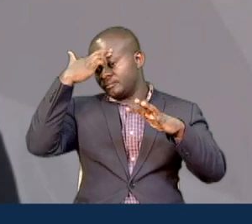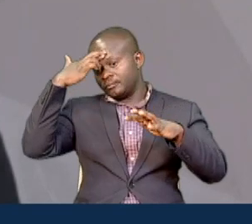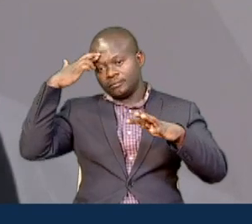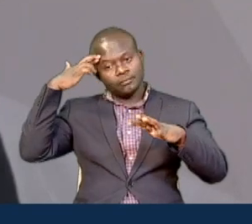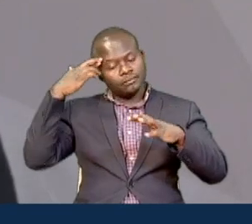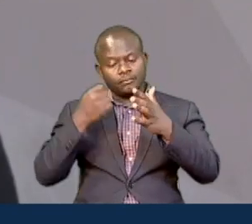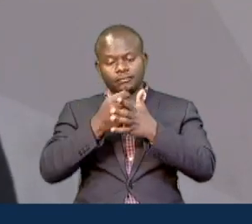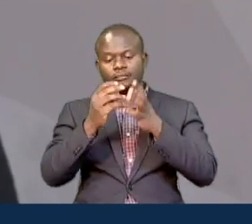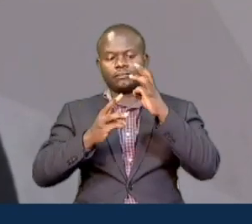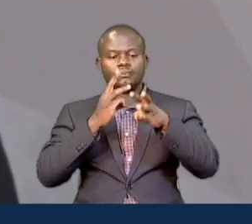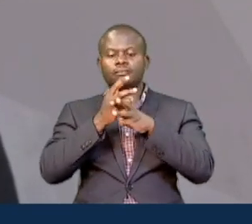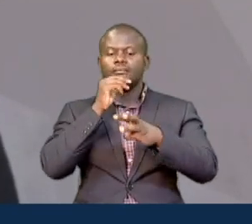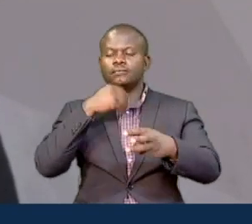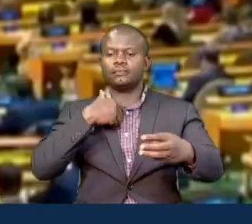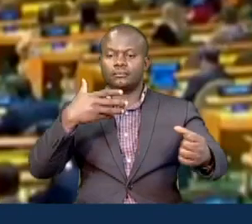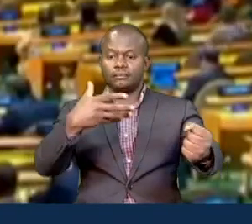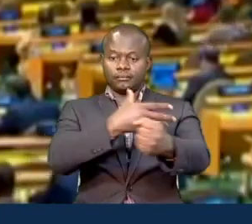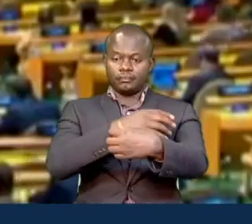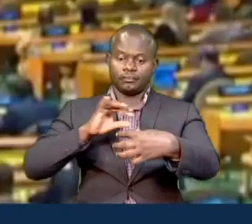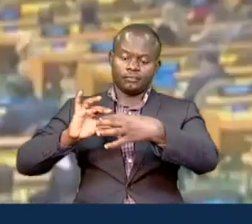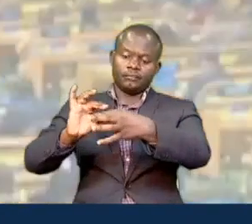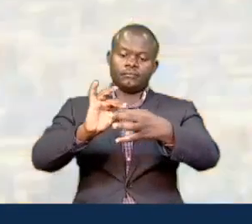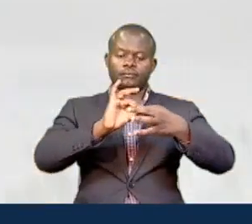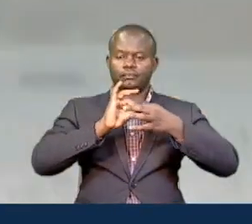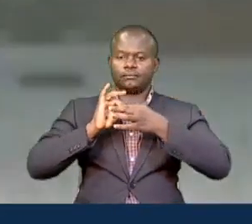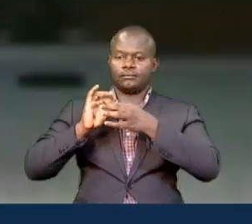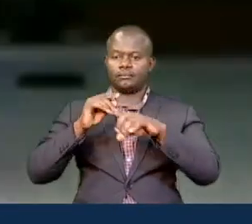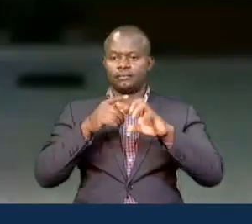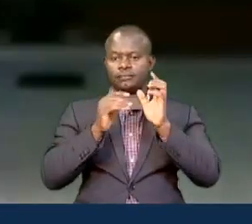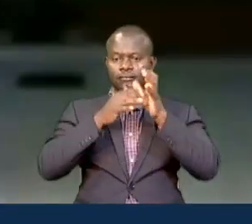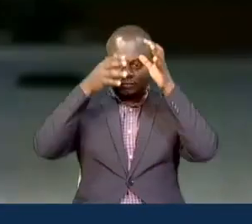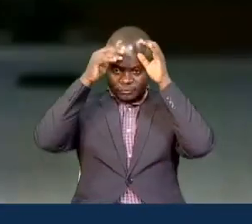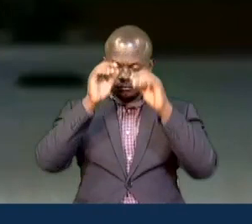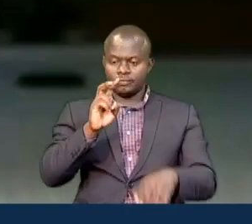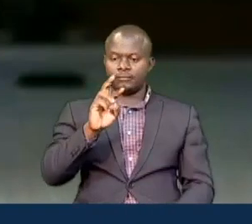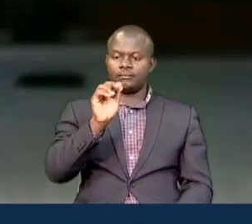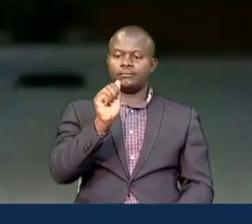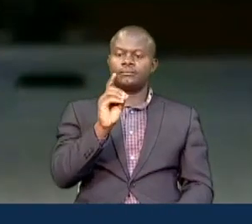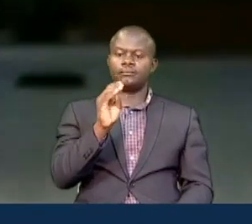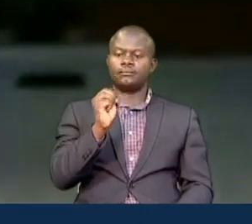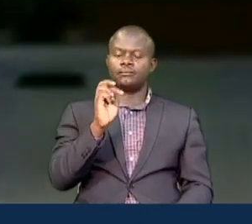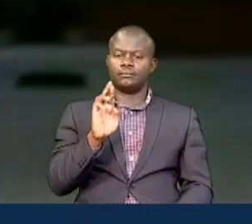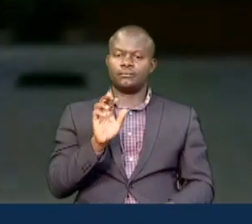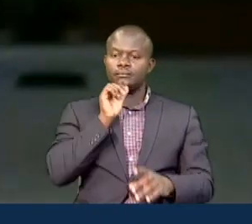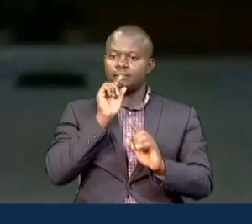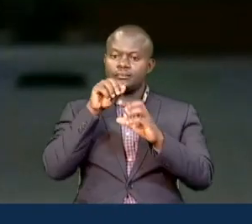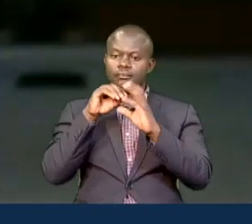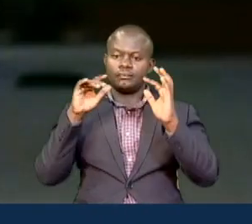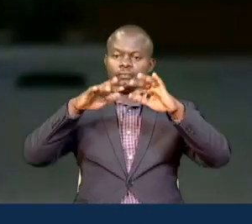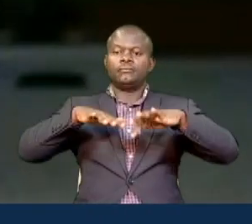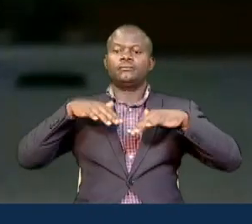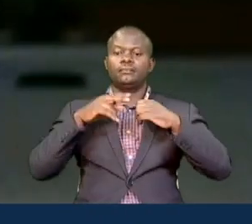itagira ubushobozi bwo kuba umwe. Hagati aho ariko, Perezida Volodymyr Zelensky wa Ukraine utaritabiriye inteko rusange